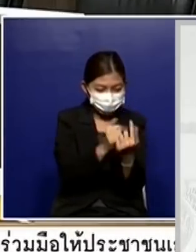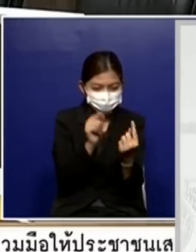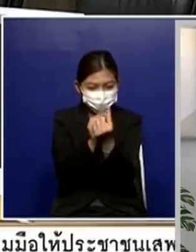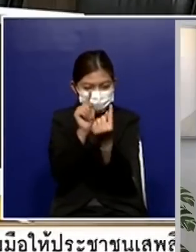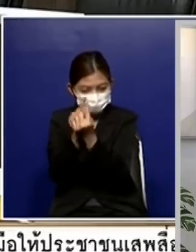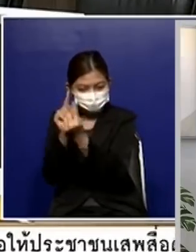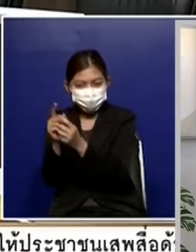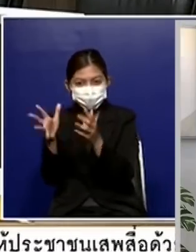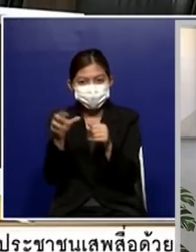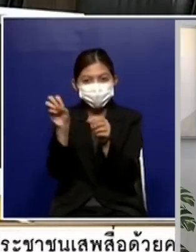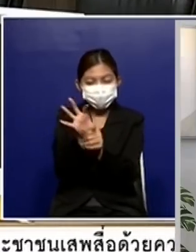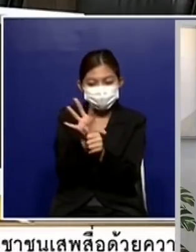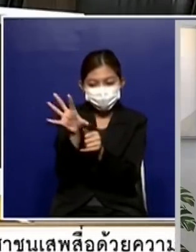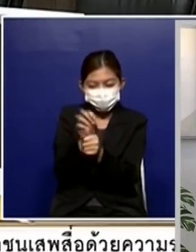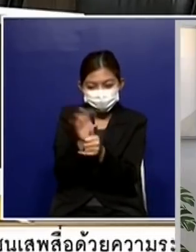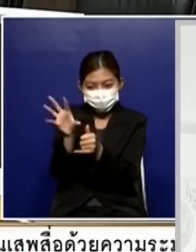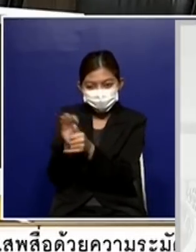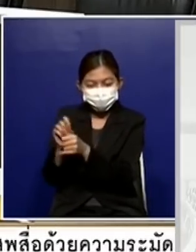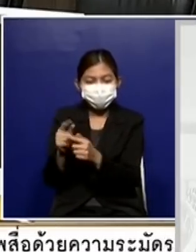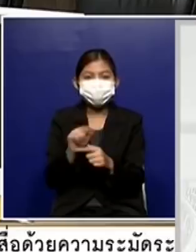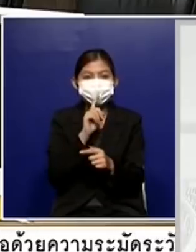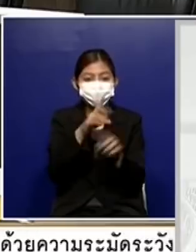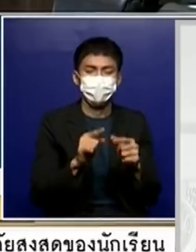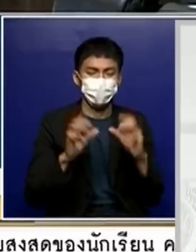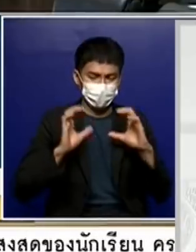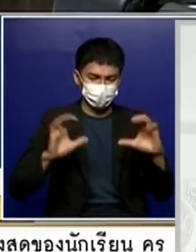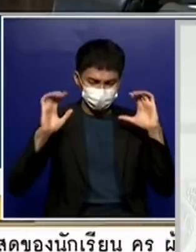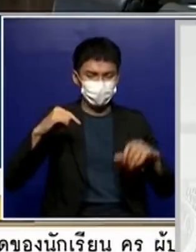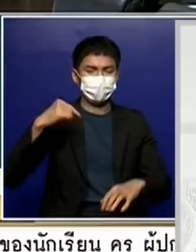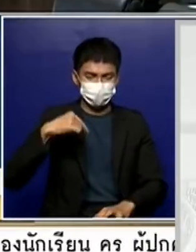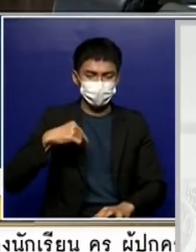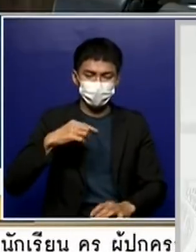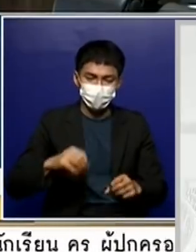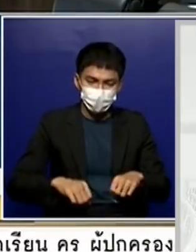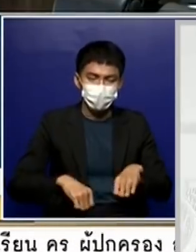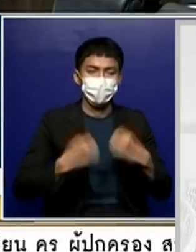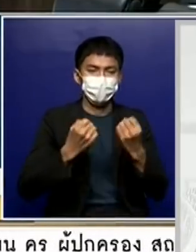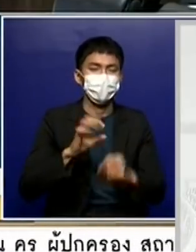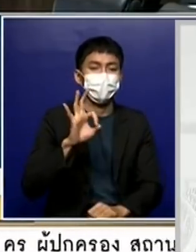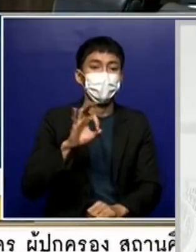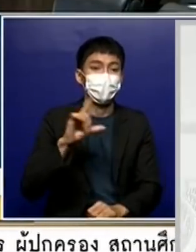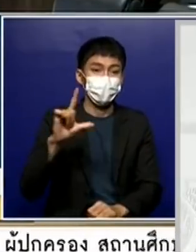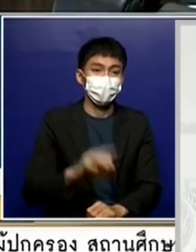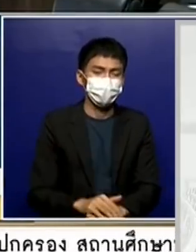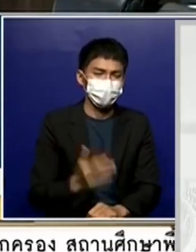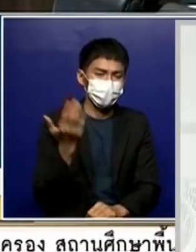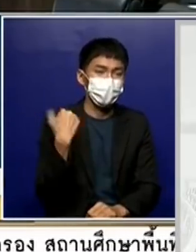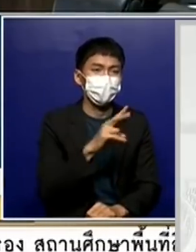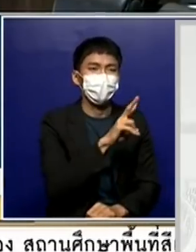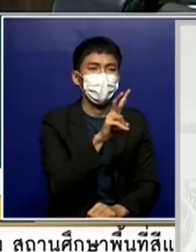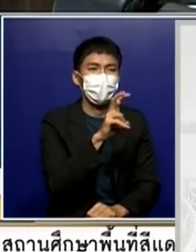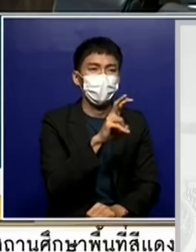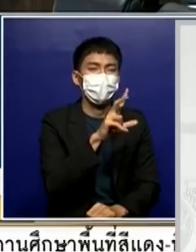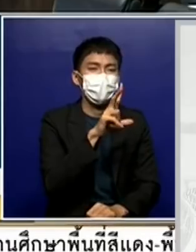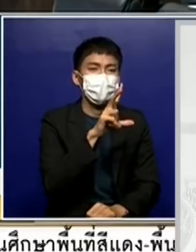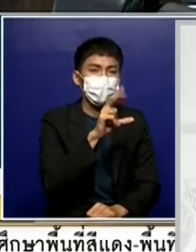าขณะที่งบซื้ออาวุธก็ยังคงเดินหน้าอยู ่ครับ แม้ว่าในมุมของรัฐบาลอาจจะบอกว่ามีเหตุผลมีความจำเป็นที่ทำ